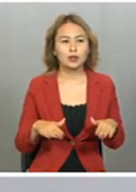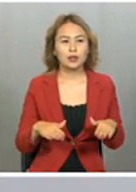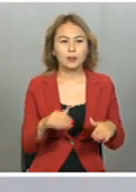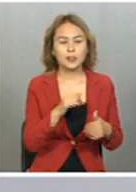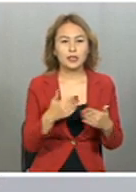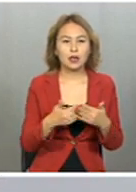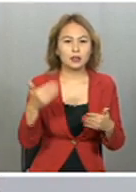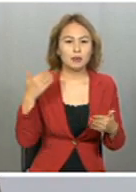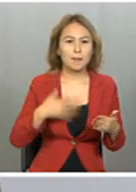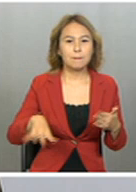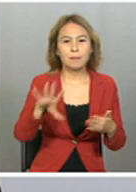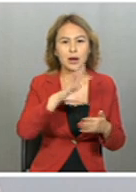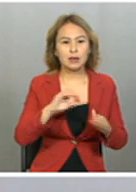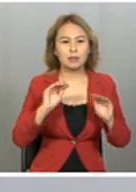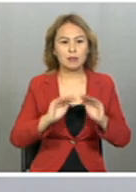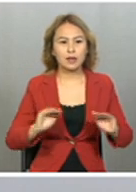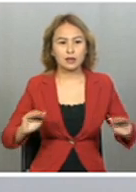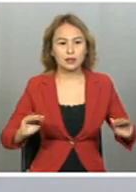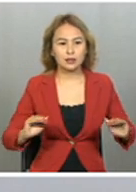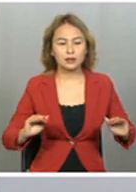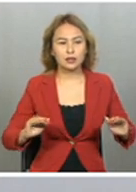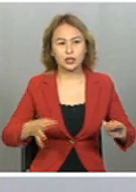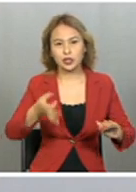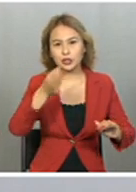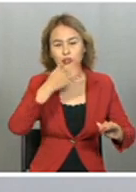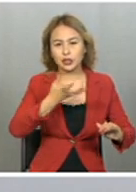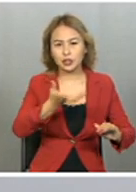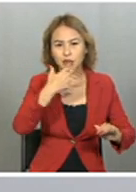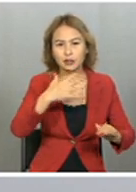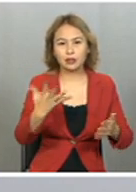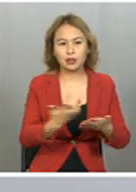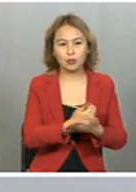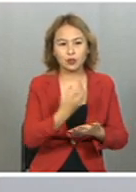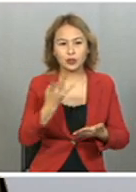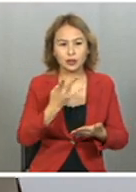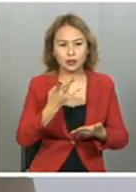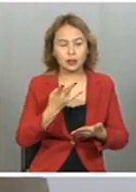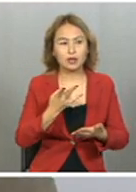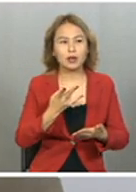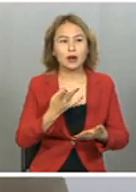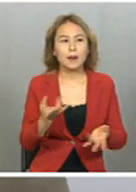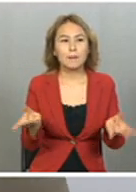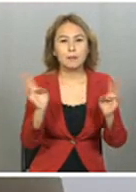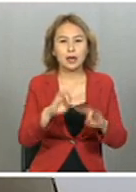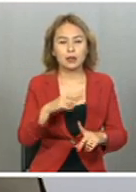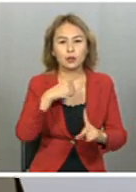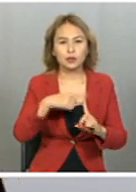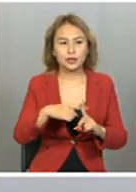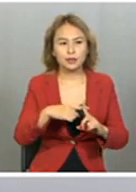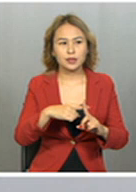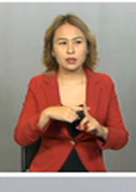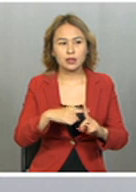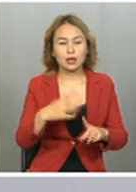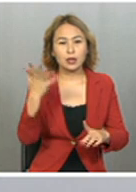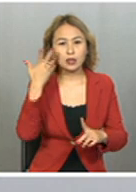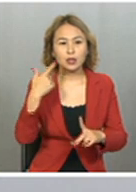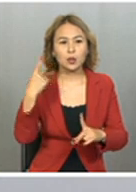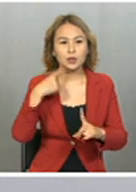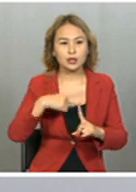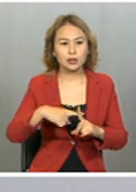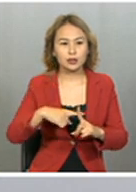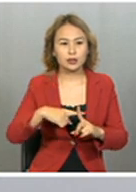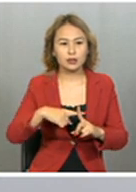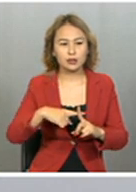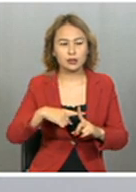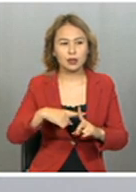барлық балалардың ішілген бөлігін табу керек, сол үшін мен барлық бөліктерді қосамын. Қосқан кезде бөлімдеріне